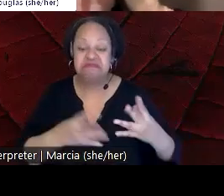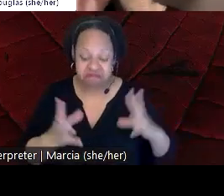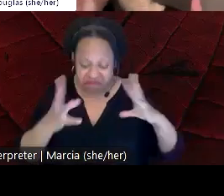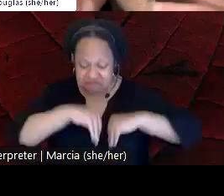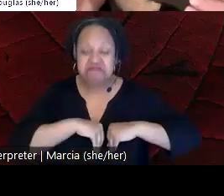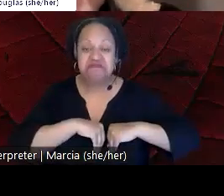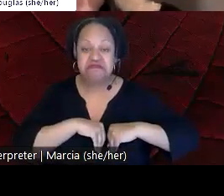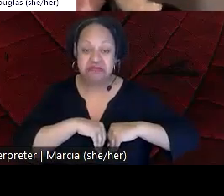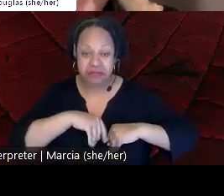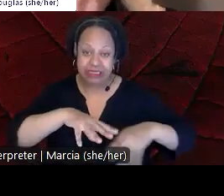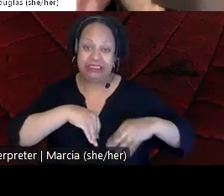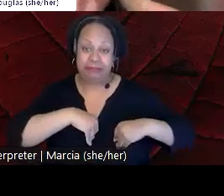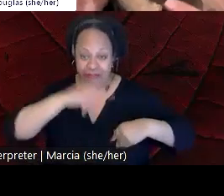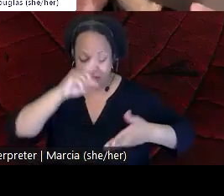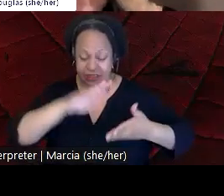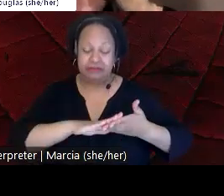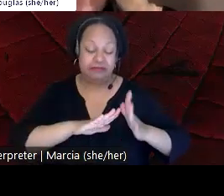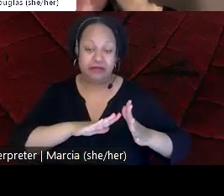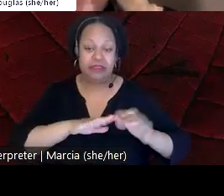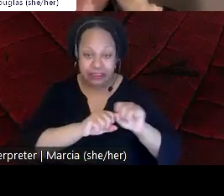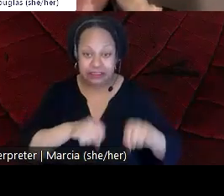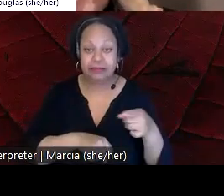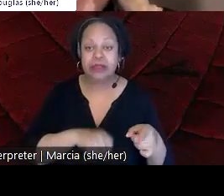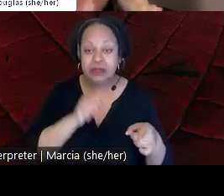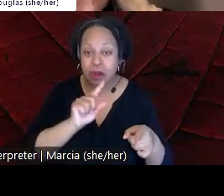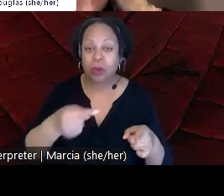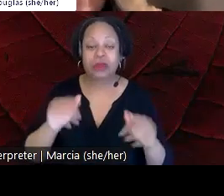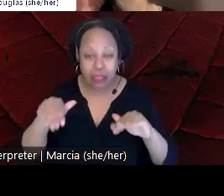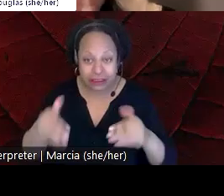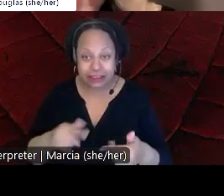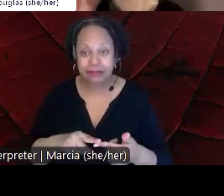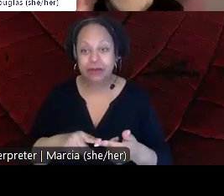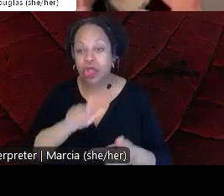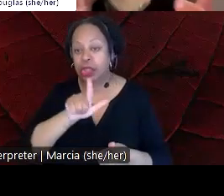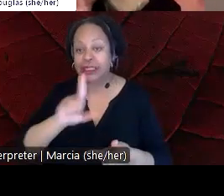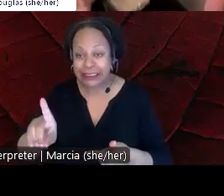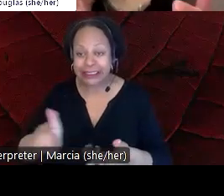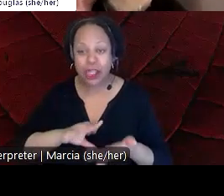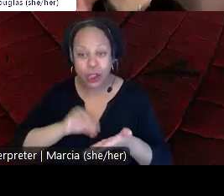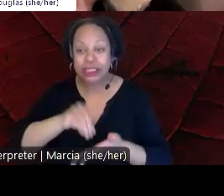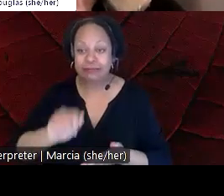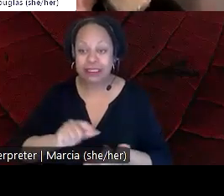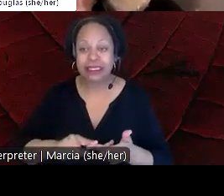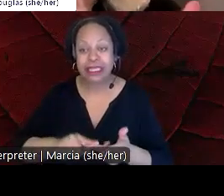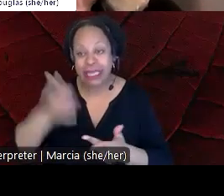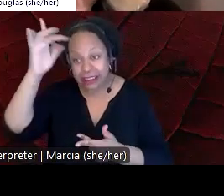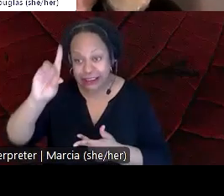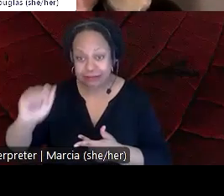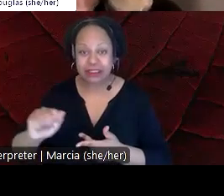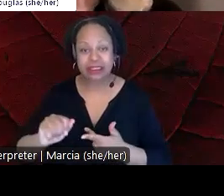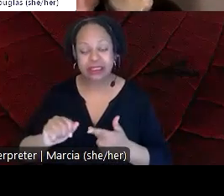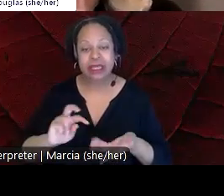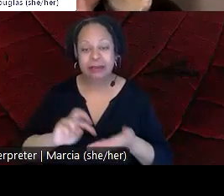pas seulement de percevoir l'autisme ou les troubles d'apprentissage ou les troubles intellectuels comme étant